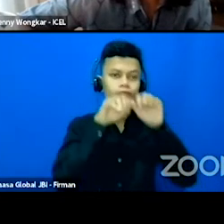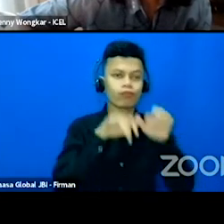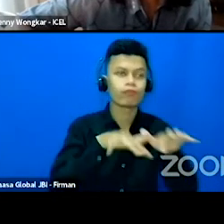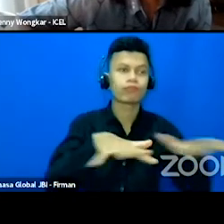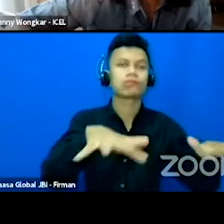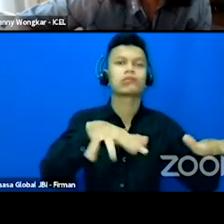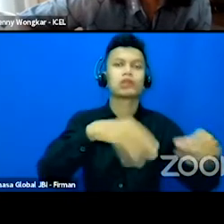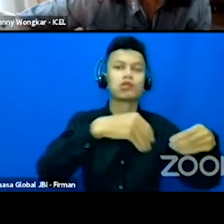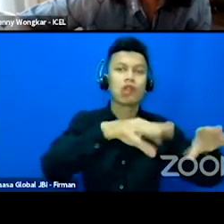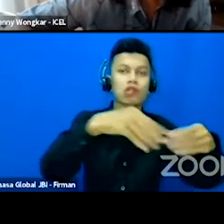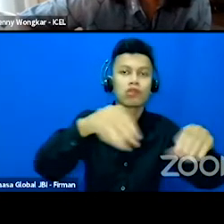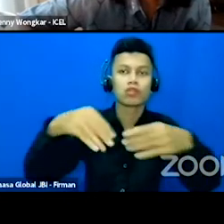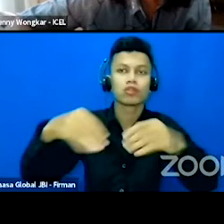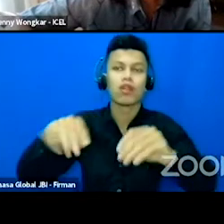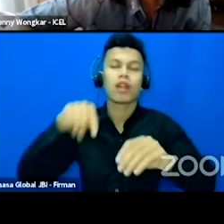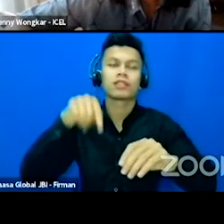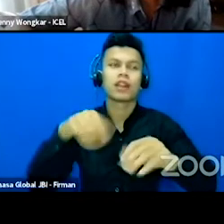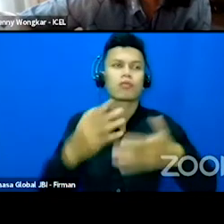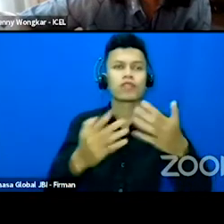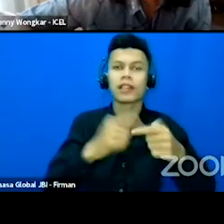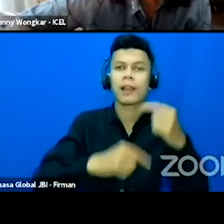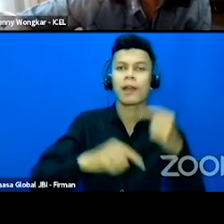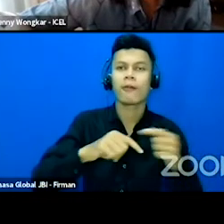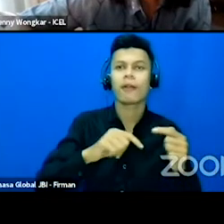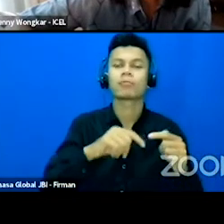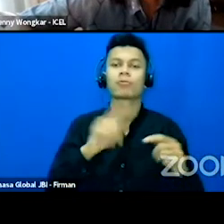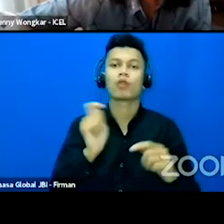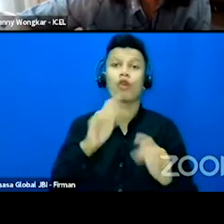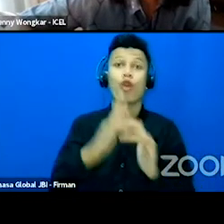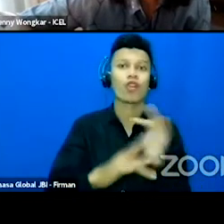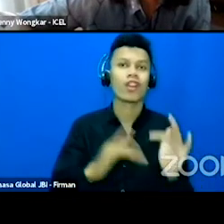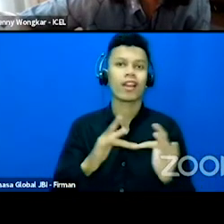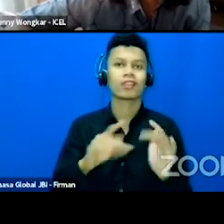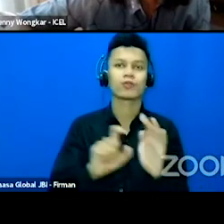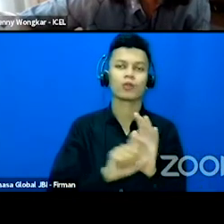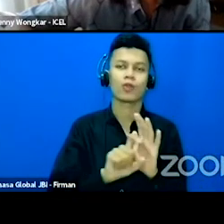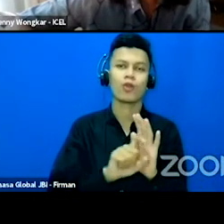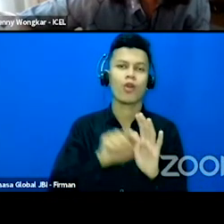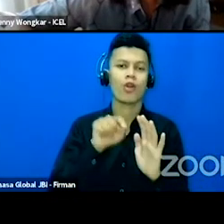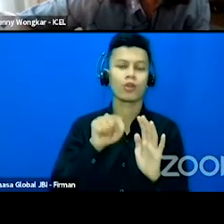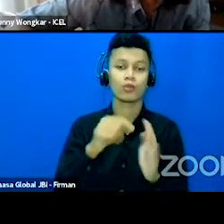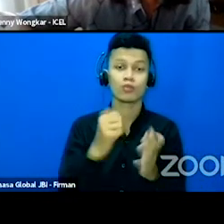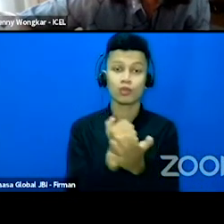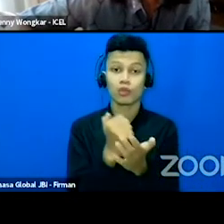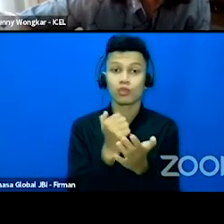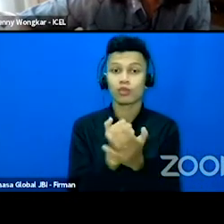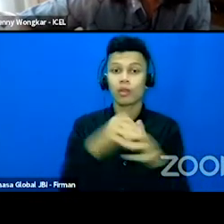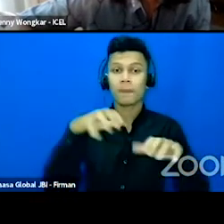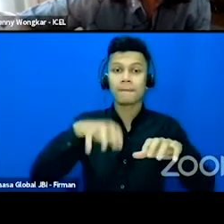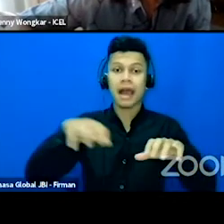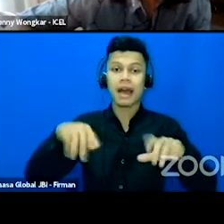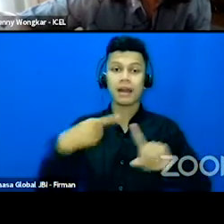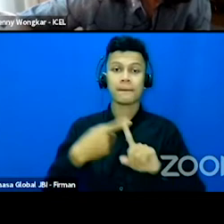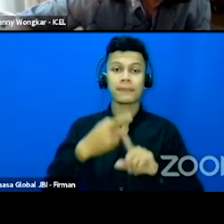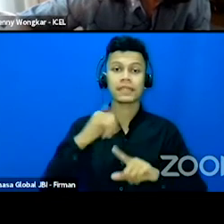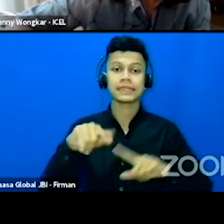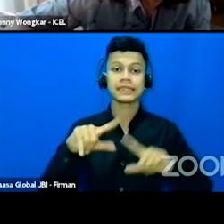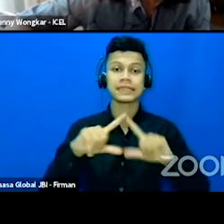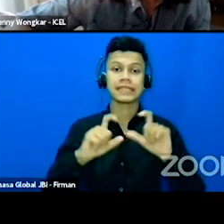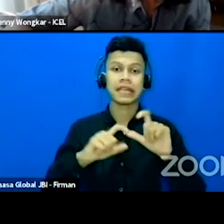konsumen lewat e-commerce misalnya itu adalah barang dan jasa yang memang sudah